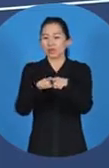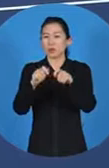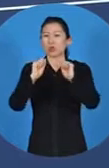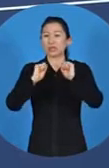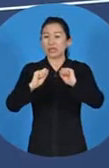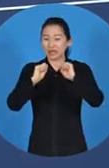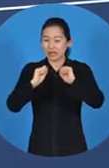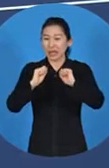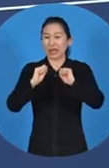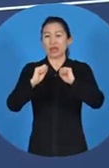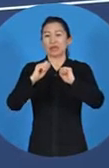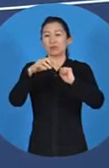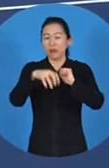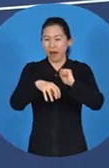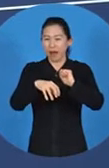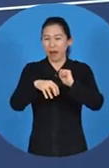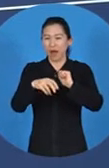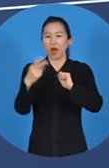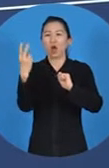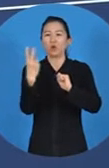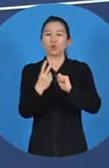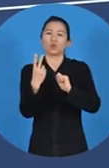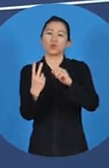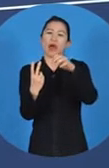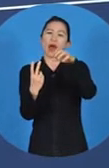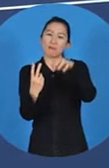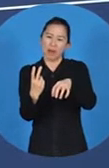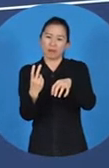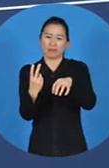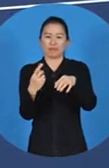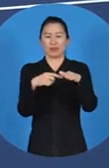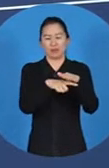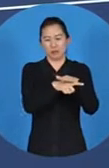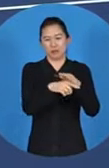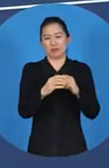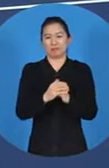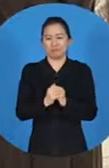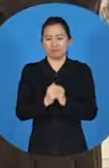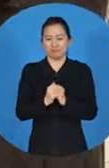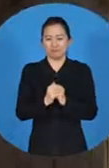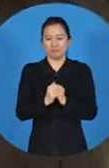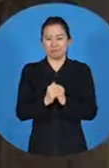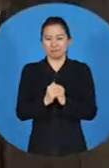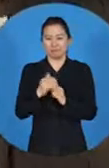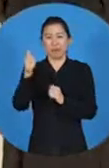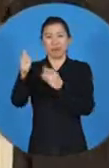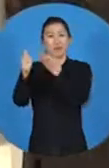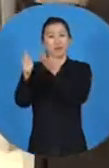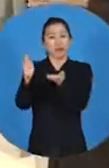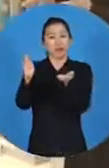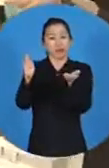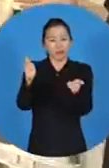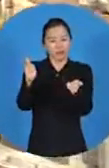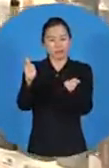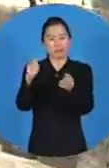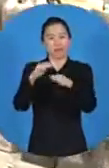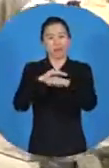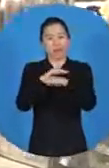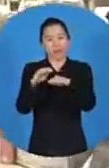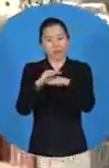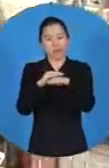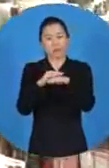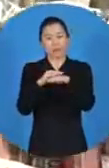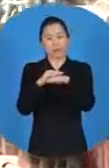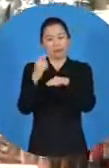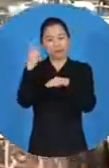の由来は、祖父母が2人で生きていく場所から名付けたそうです。 なんかこう代々受け継がれてき